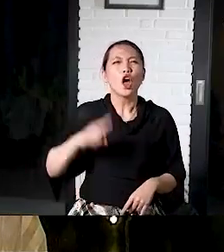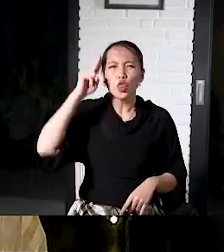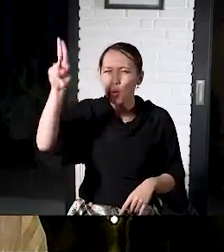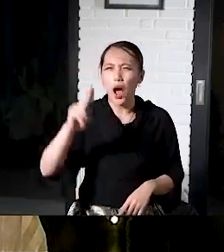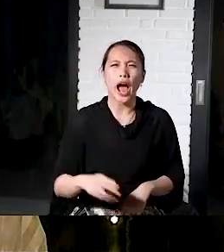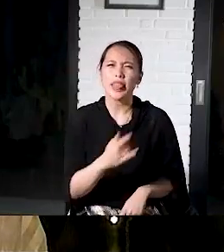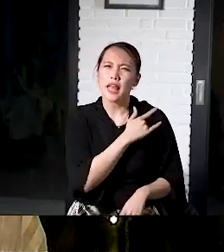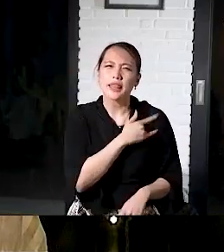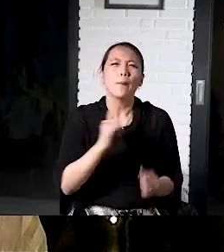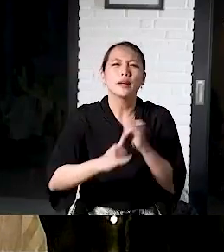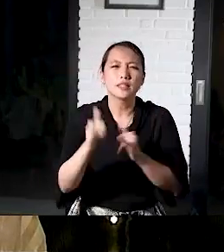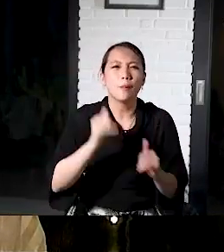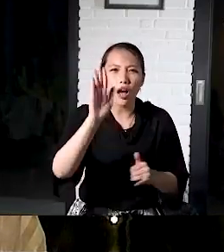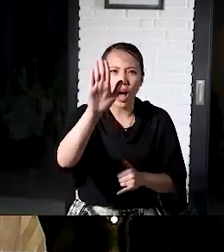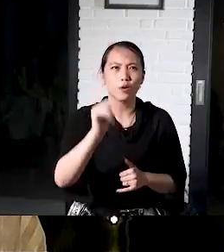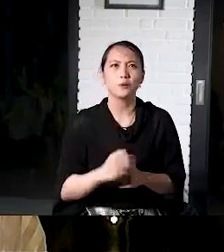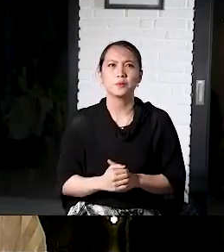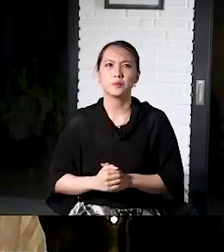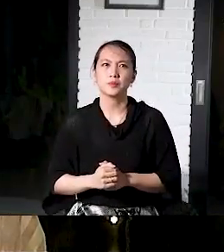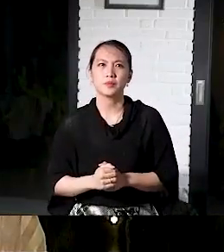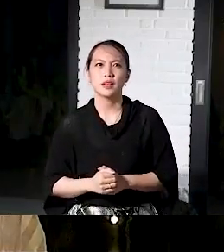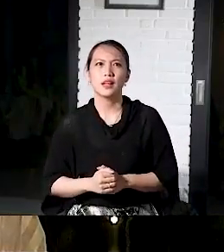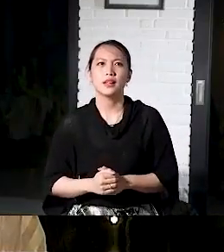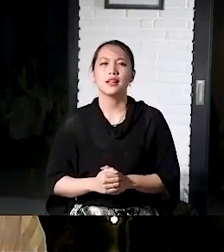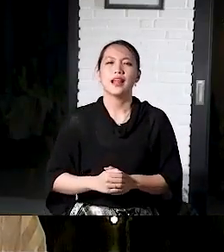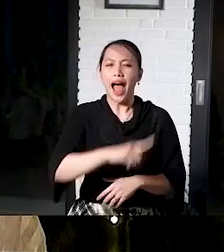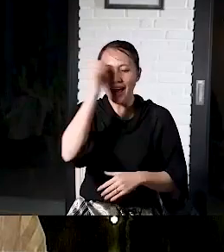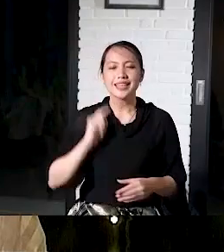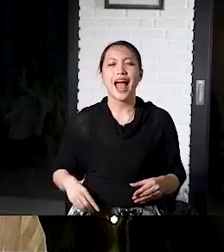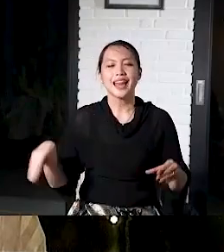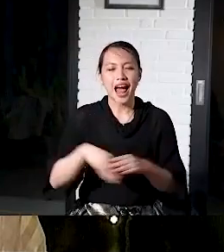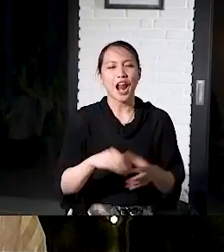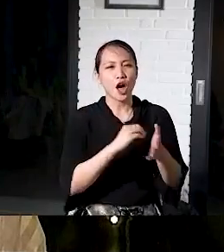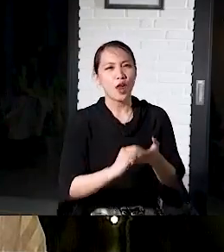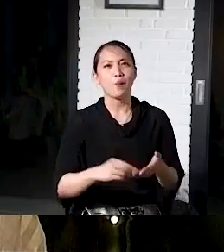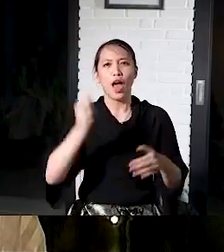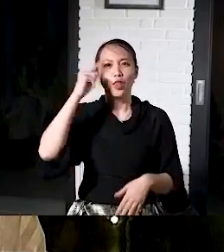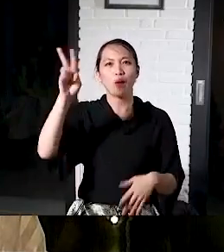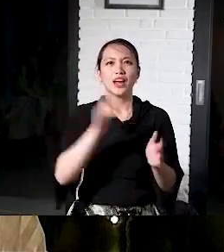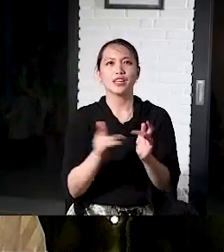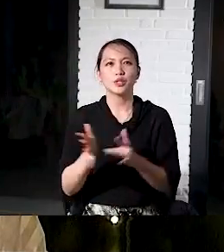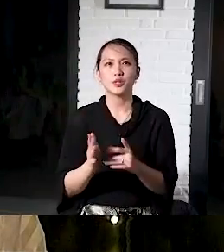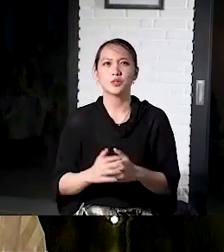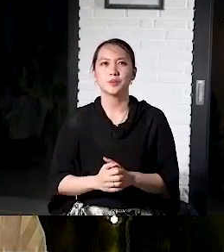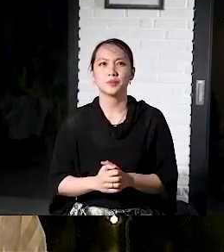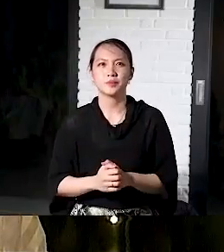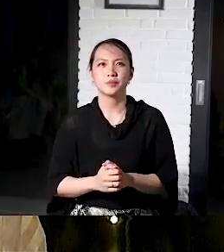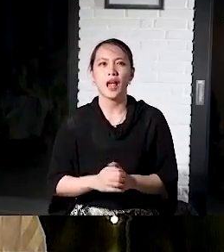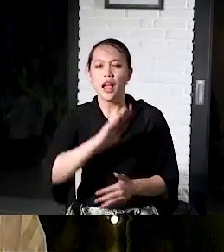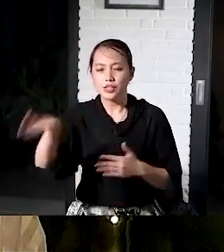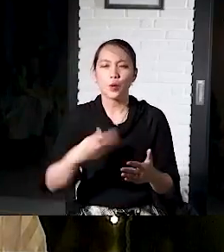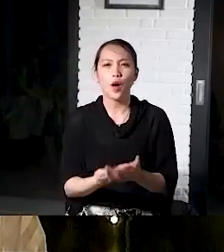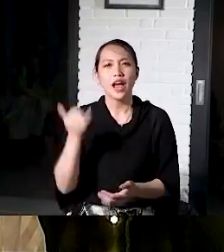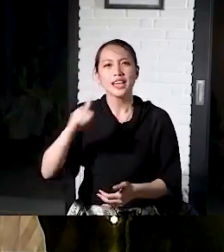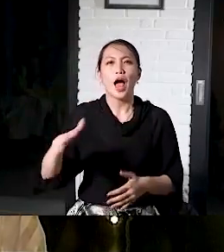berkat Tuhan dan penyertaan Tuhan ini. Hanya di dalam nama Tuhan Yesus Kristus. Semua yang percaya